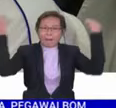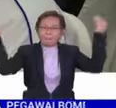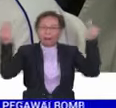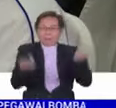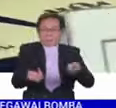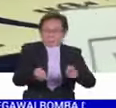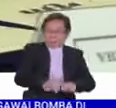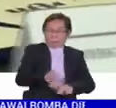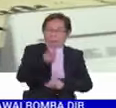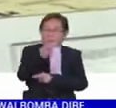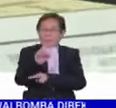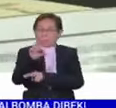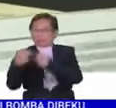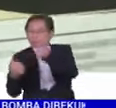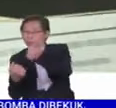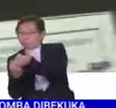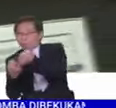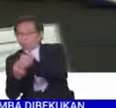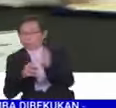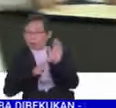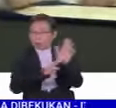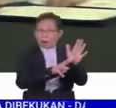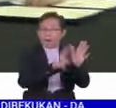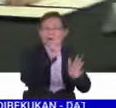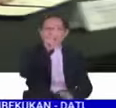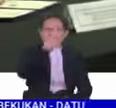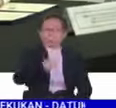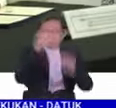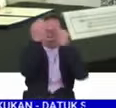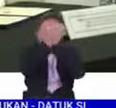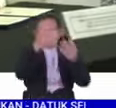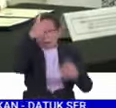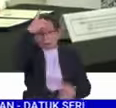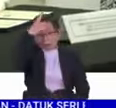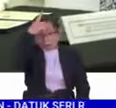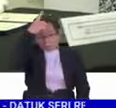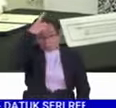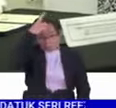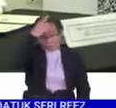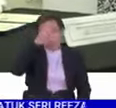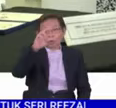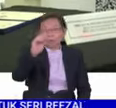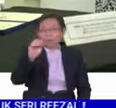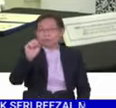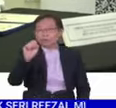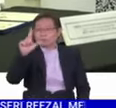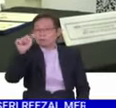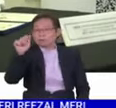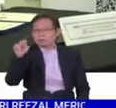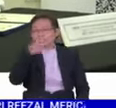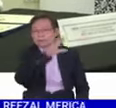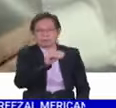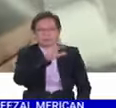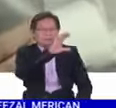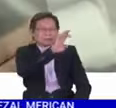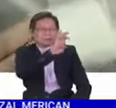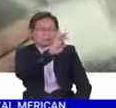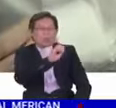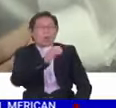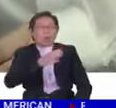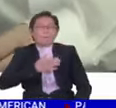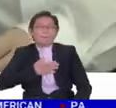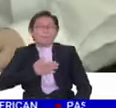Majlis menandatangani memorandum penajian itu diwakili Ketua Pengarah Penyiaran Datuk Cik Roslan Cik Daud dan Ketua Pegawai Eksekutif